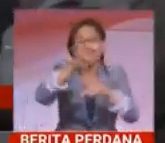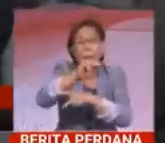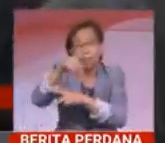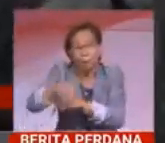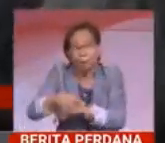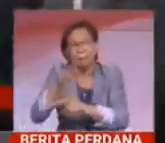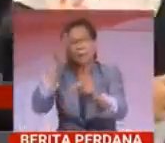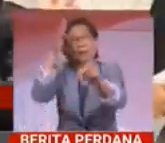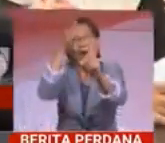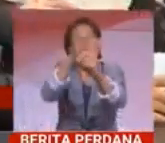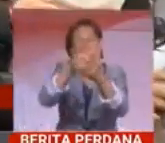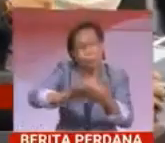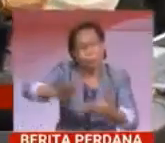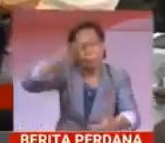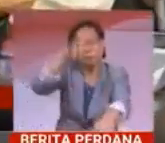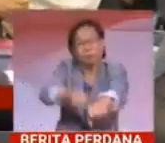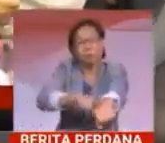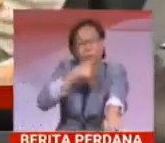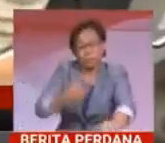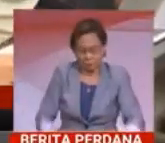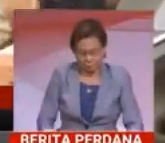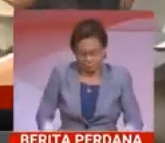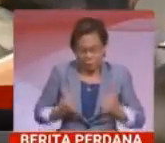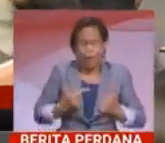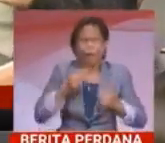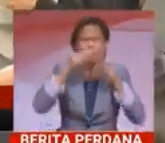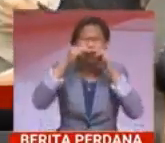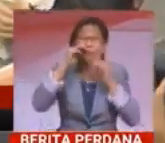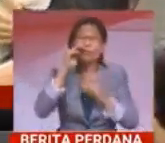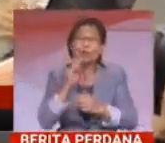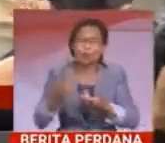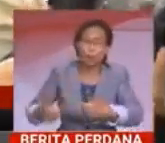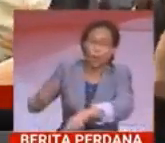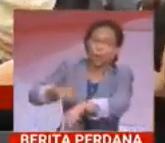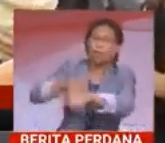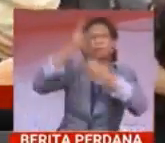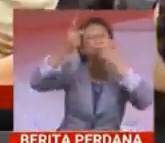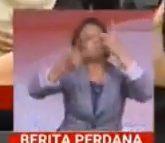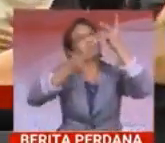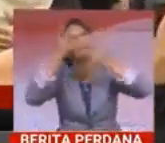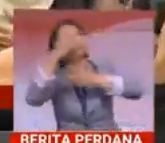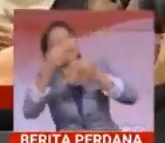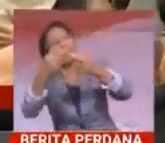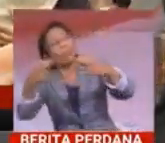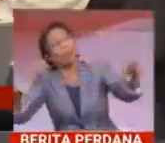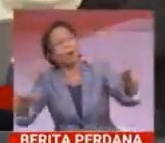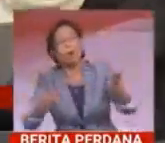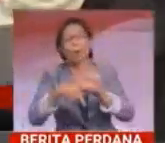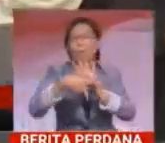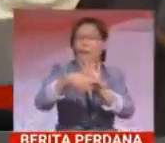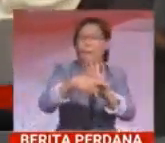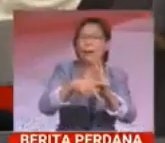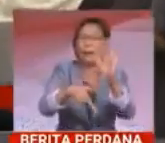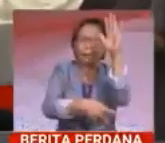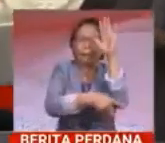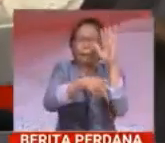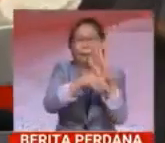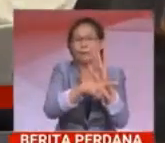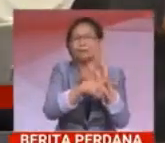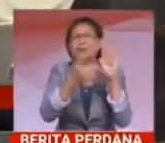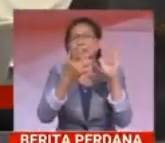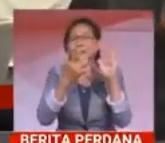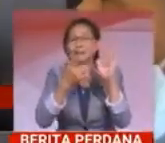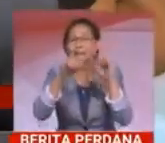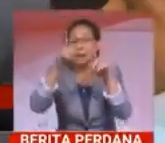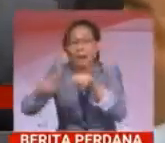kearah pembelajaran sepanjang hayat terdahulu tasyri maiden informasi melawat jam lancarkan pameran paling mencitra